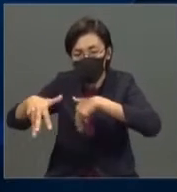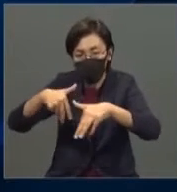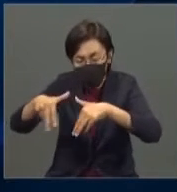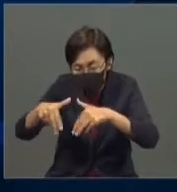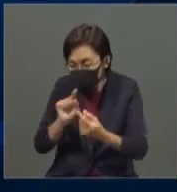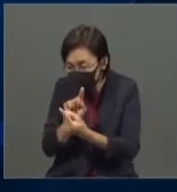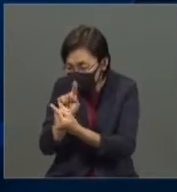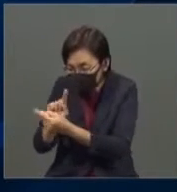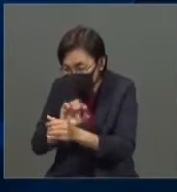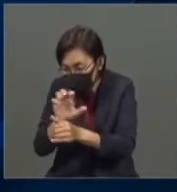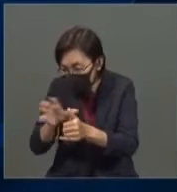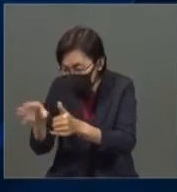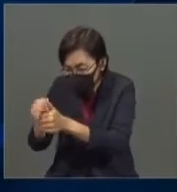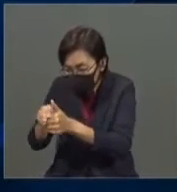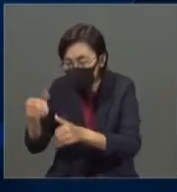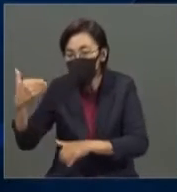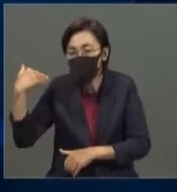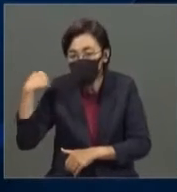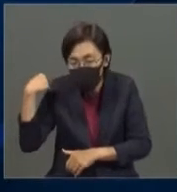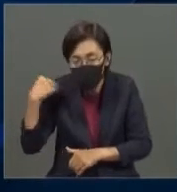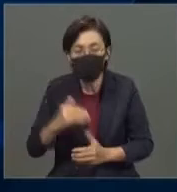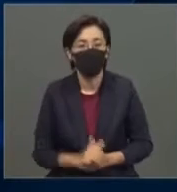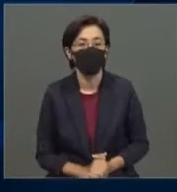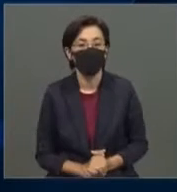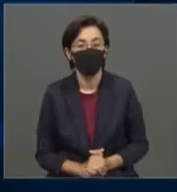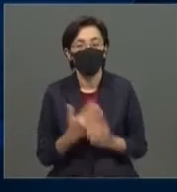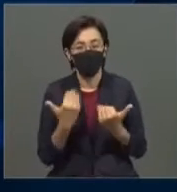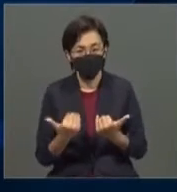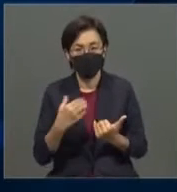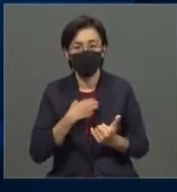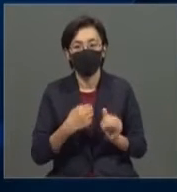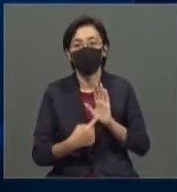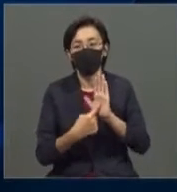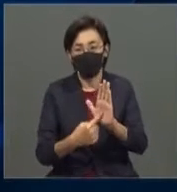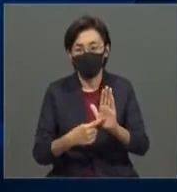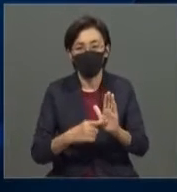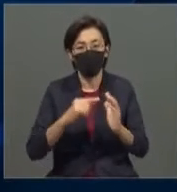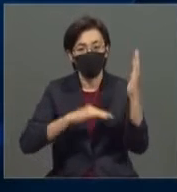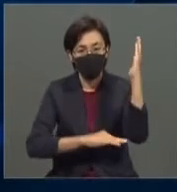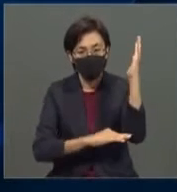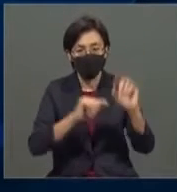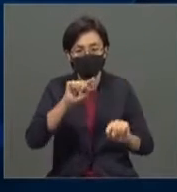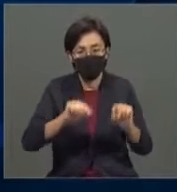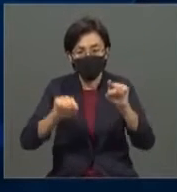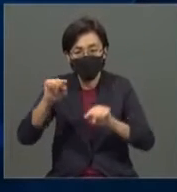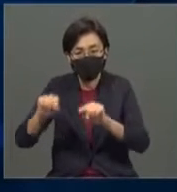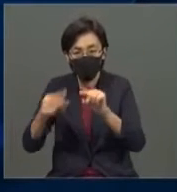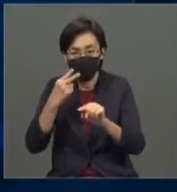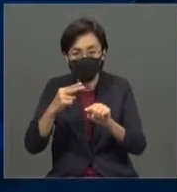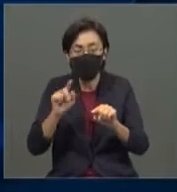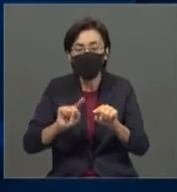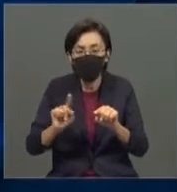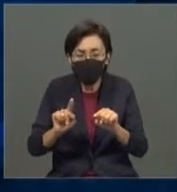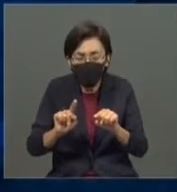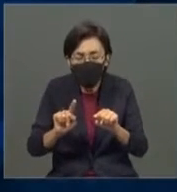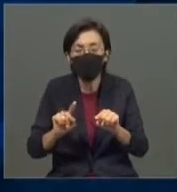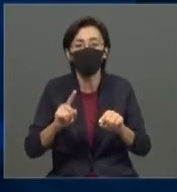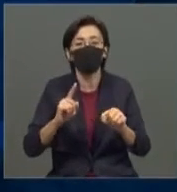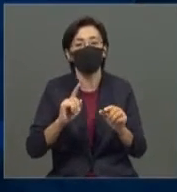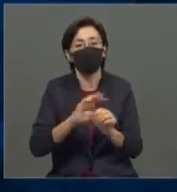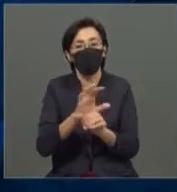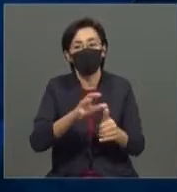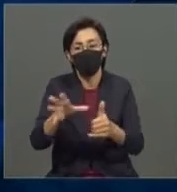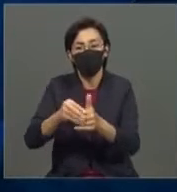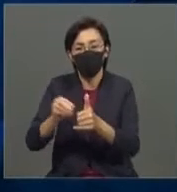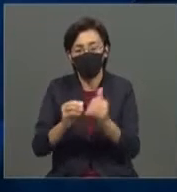จอกันอยู่เรื่อยๆเพราะฉะนั้นสิ่งที่เราจะต้องสะท้อนภาพนี้ให้ถึงพี่น้องประชาชนก็คือมีการติดเชื้ออยู่ใน